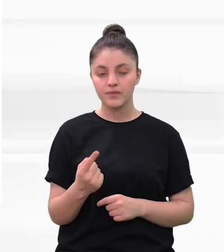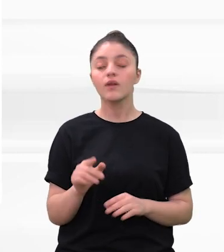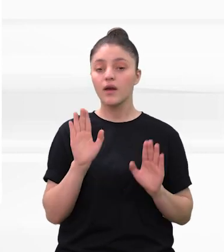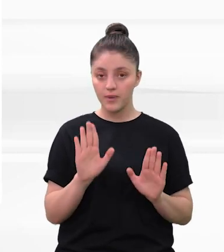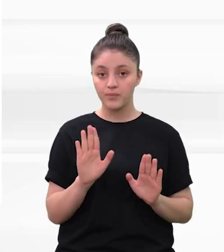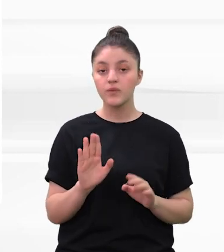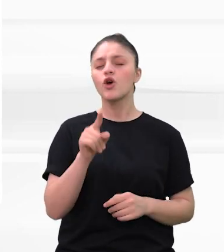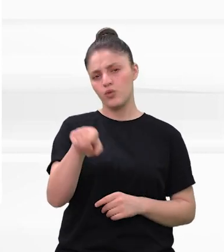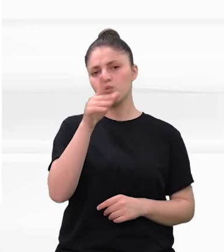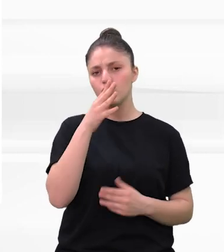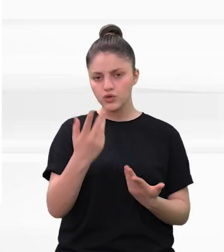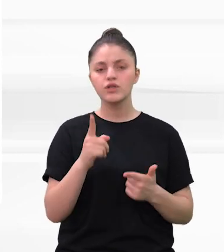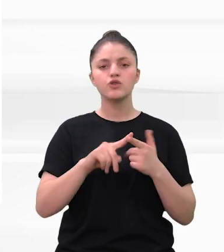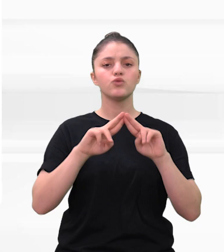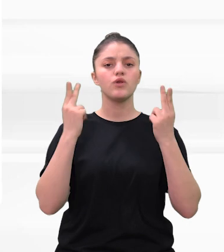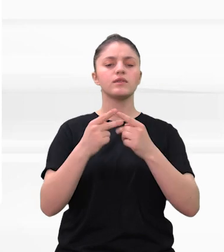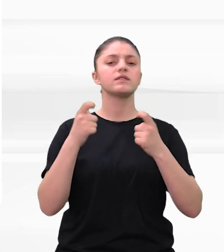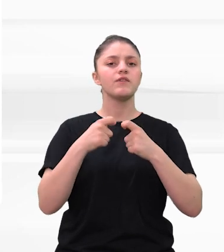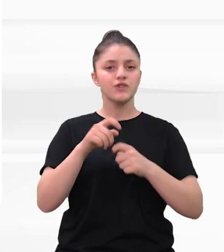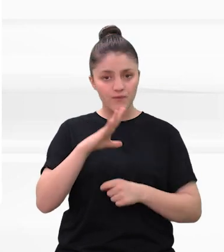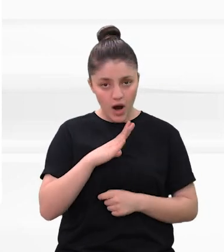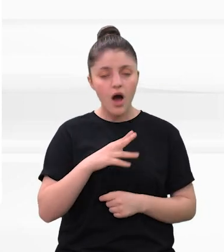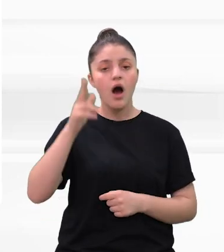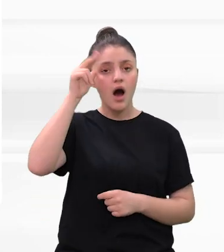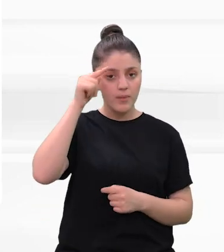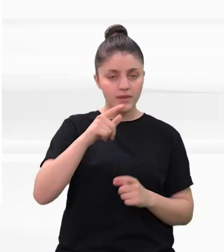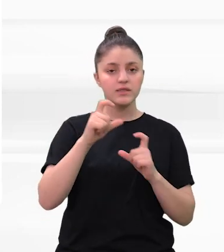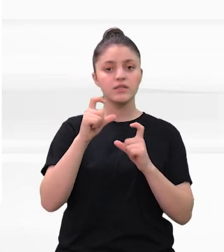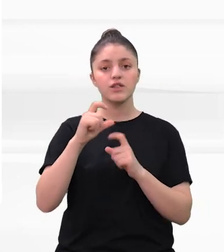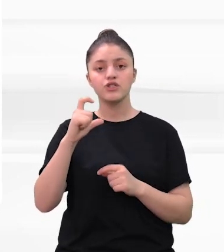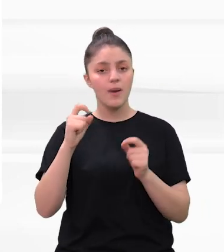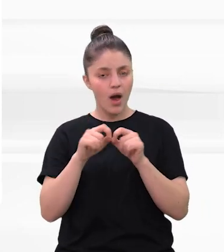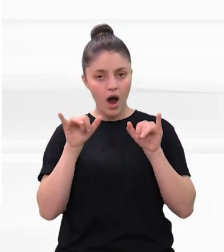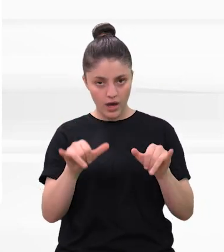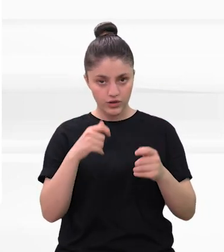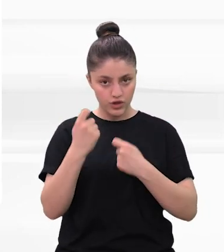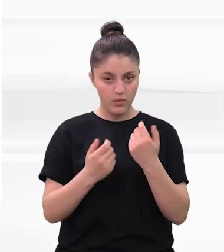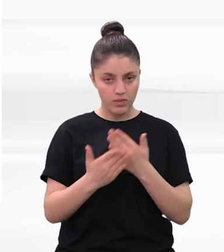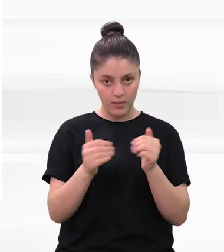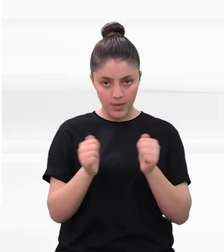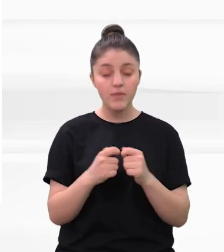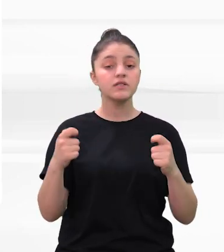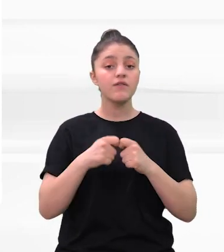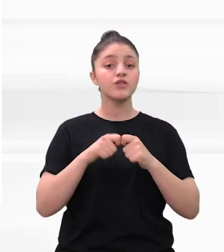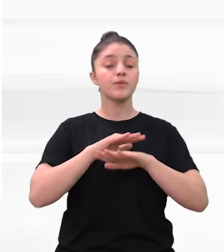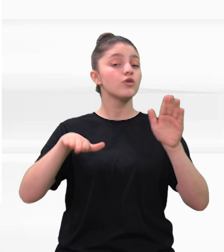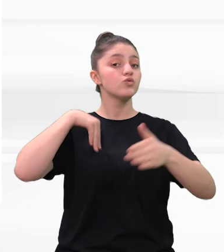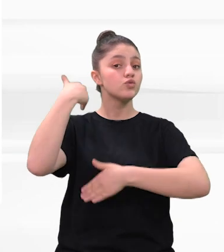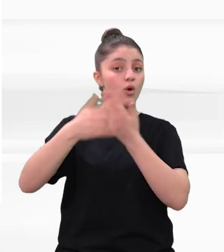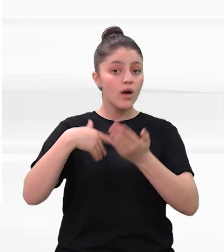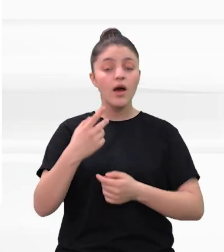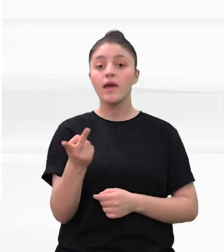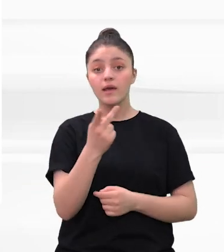etken şarj edebiliyorsunuz 2. Dünya Savaşı sürecinde ABD ve SSCB aynı blokta iken Savaş bittikten sonra